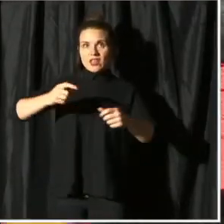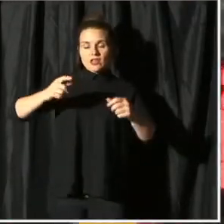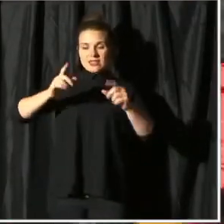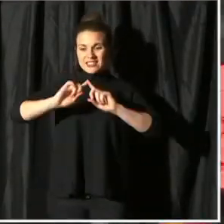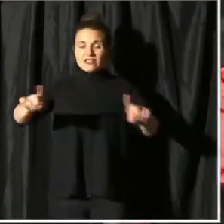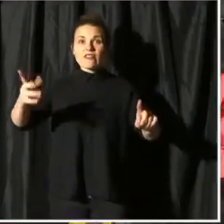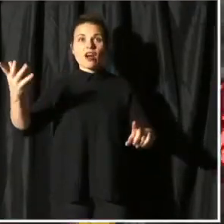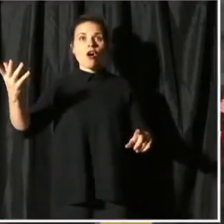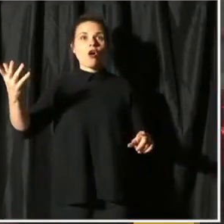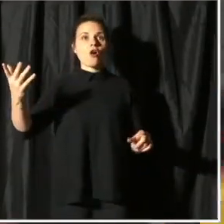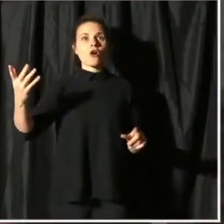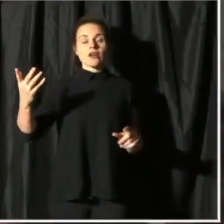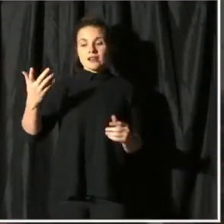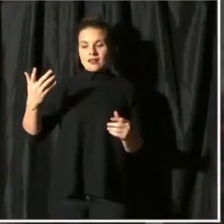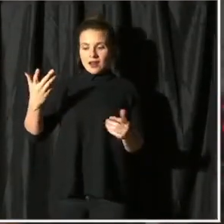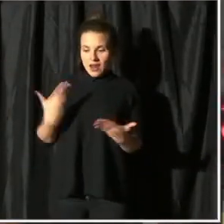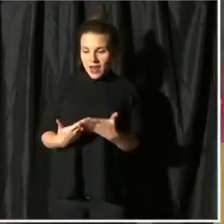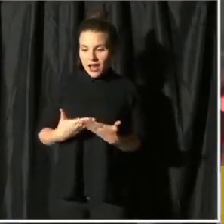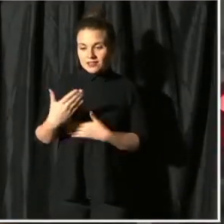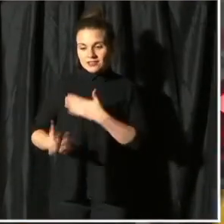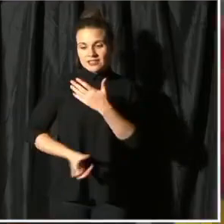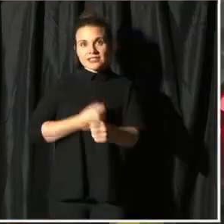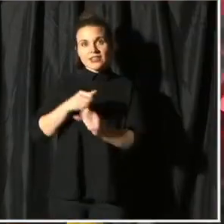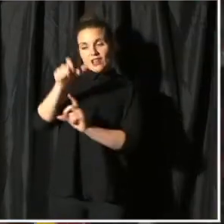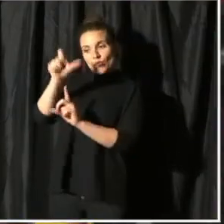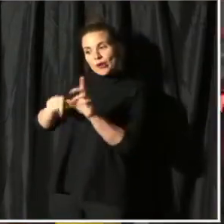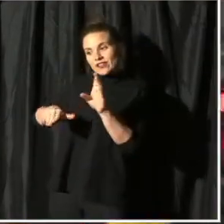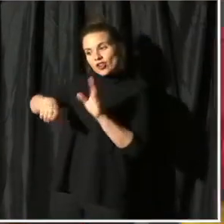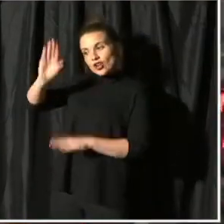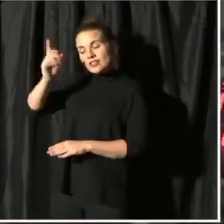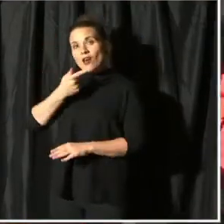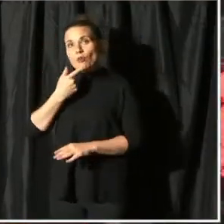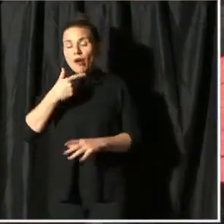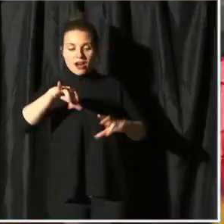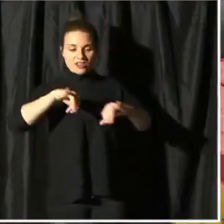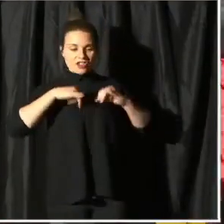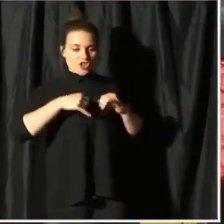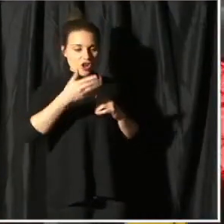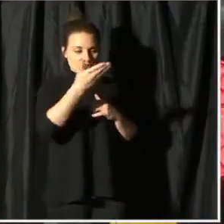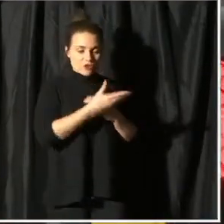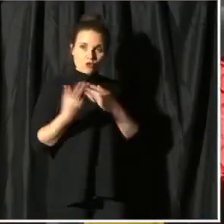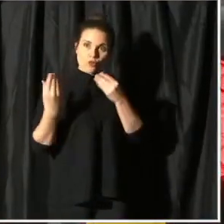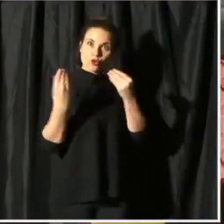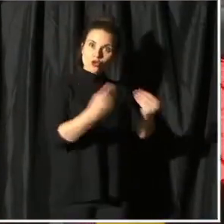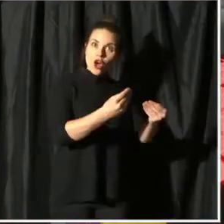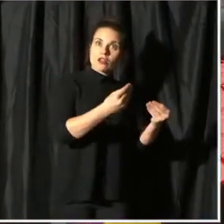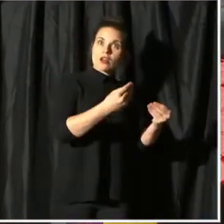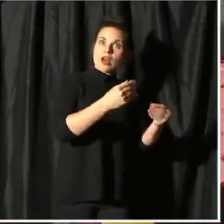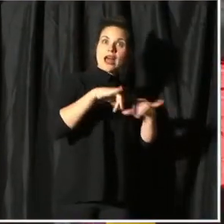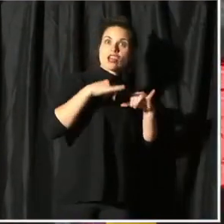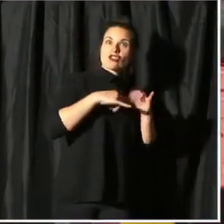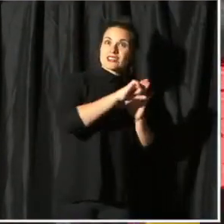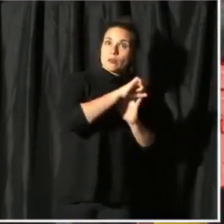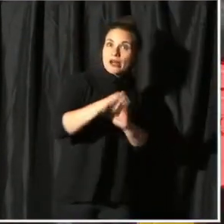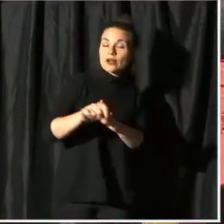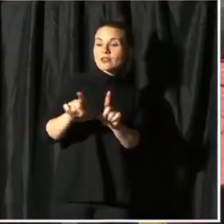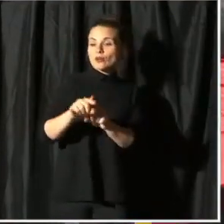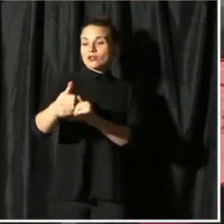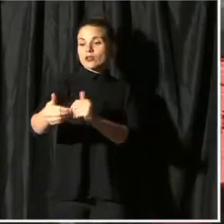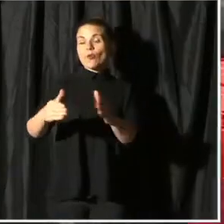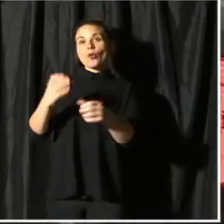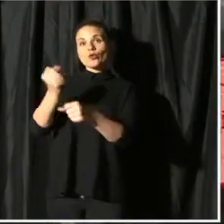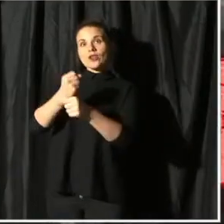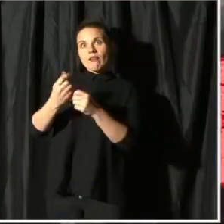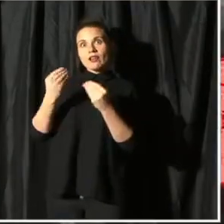nous avons un candidat qui parlent d'eux qui veut faire de la jeunesse et du monde du travail ces deux priorités je pars d'un candidat honnête